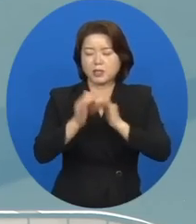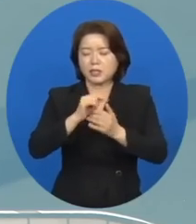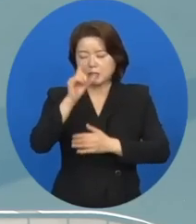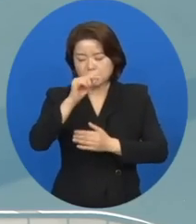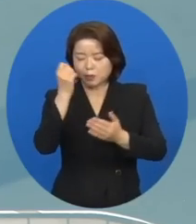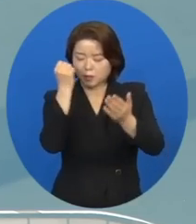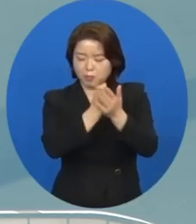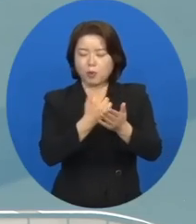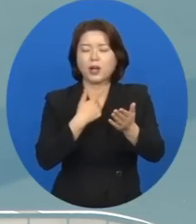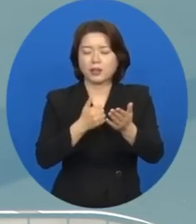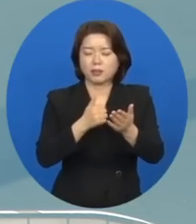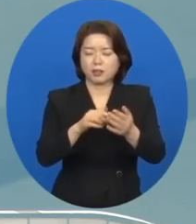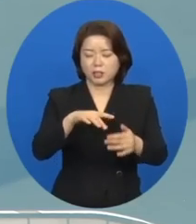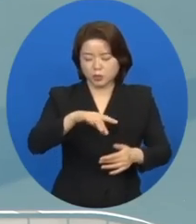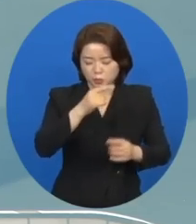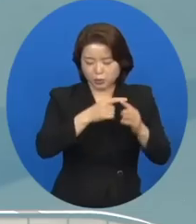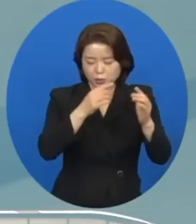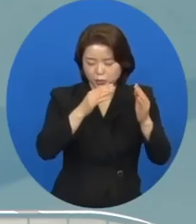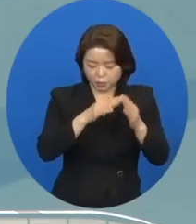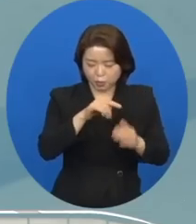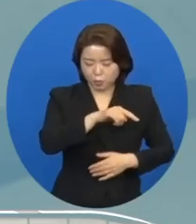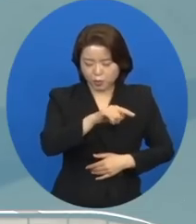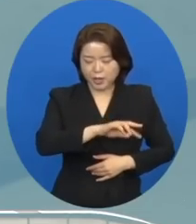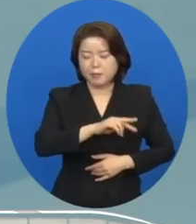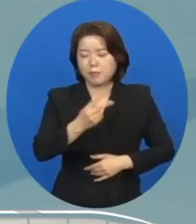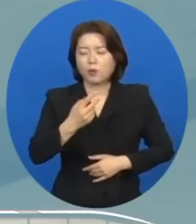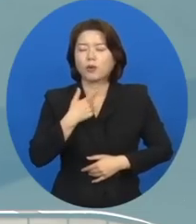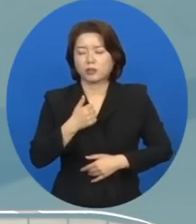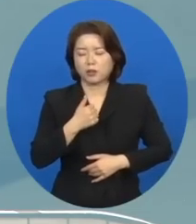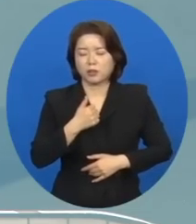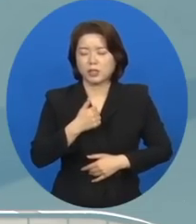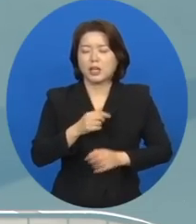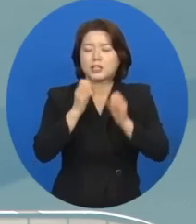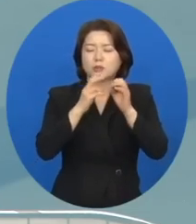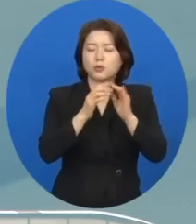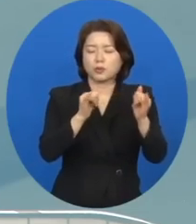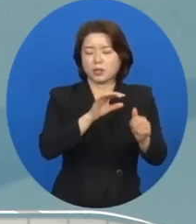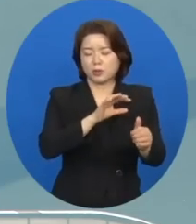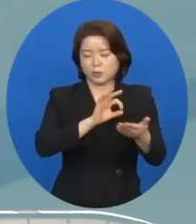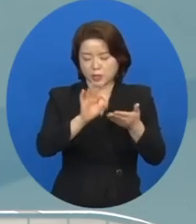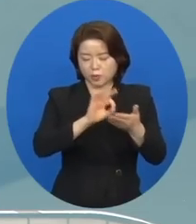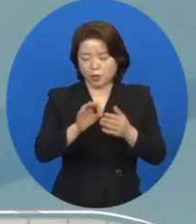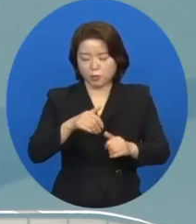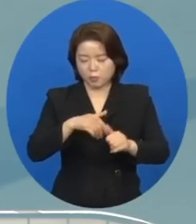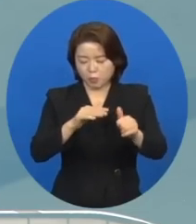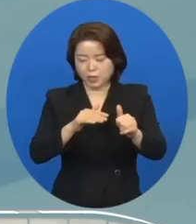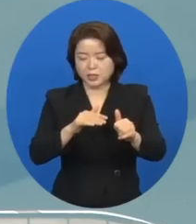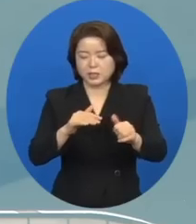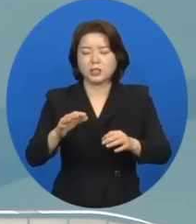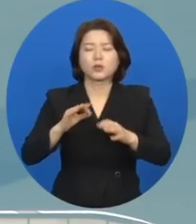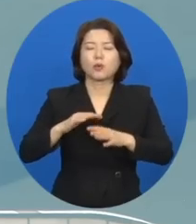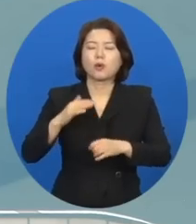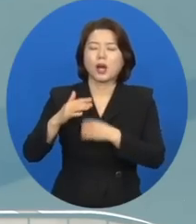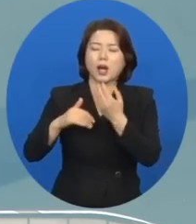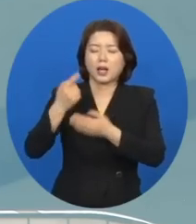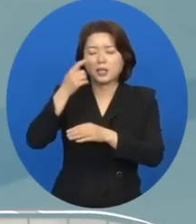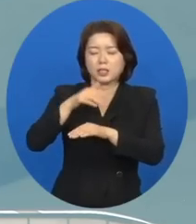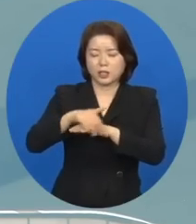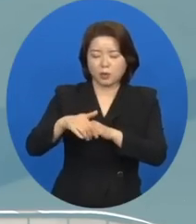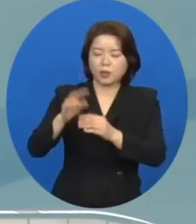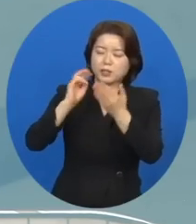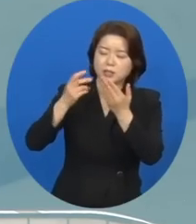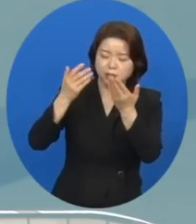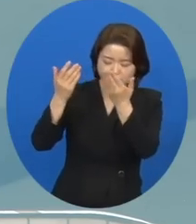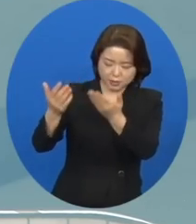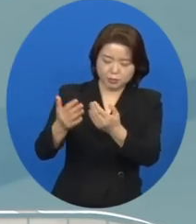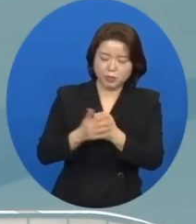사람들을 초대교회의 멤버로 바꾸셔서 선교사들로 사용하시고 보내시게 하시는 놀라운 하나님의 아버지 모략을 또한